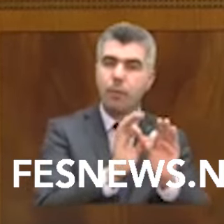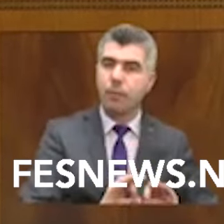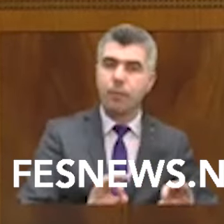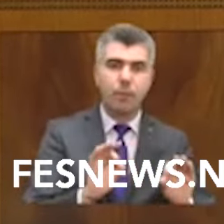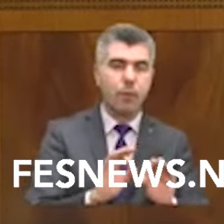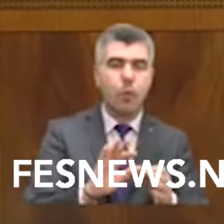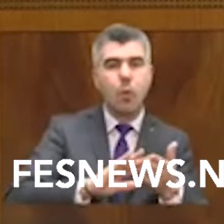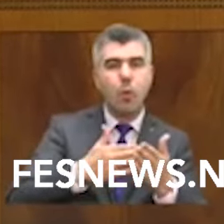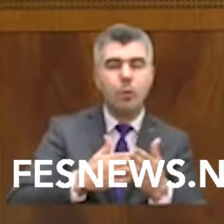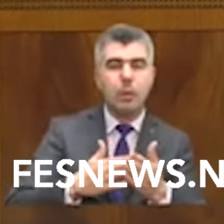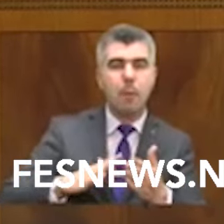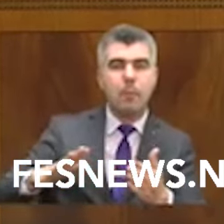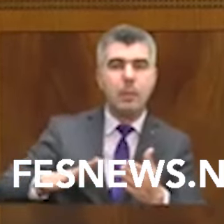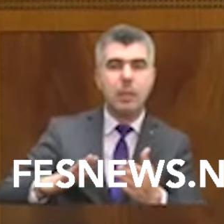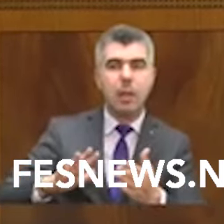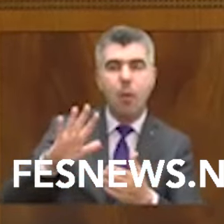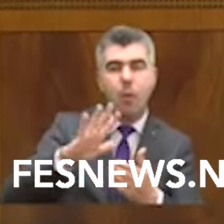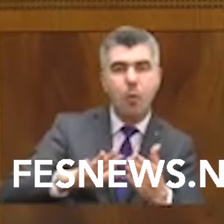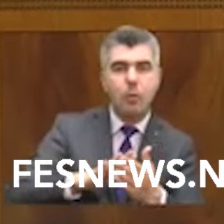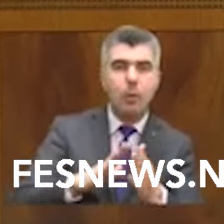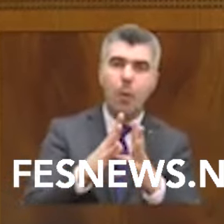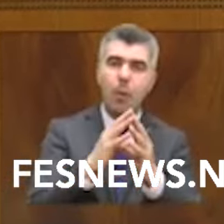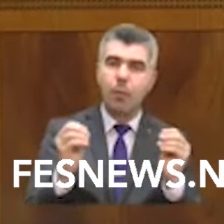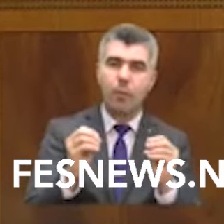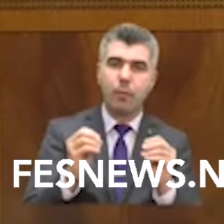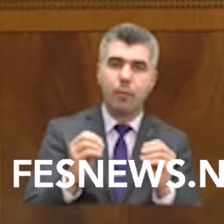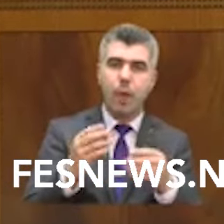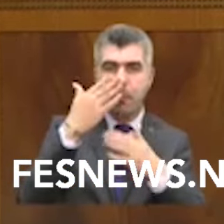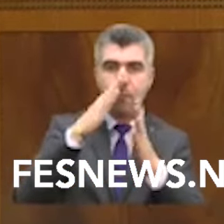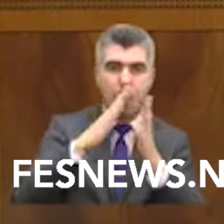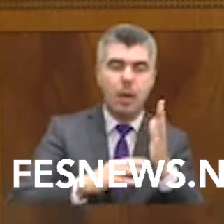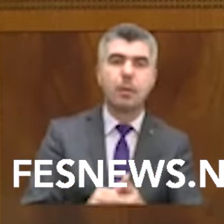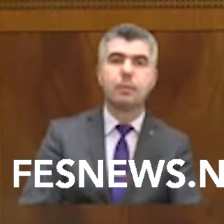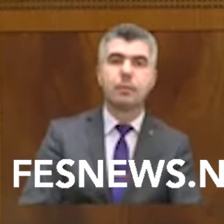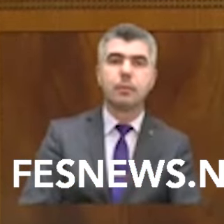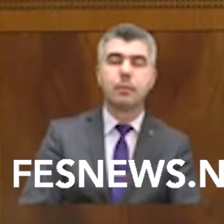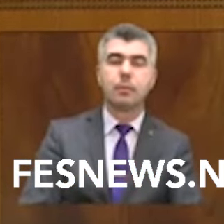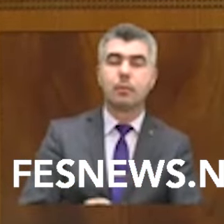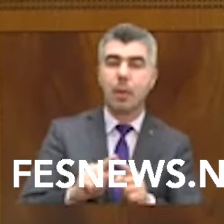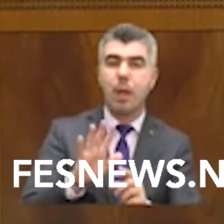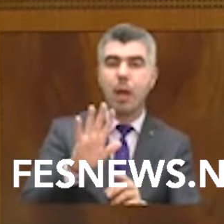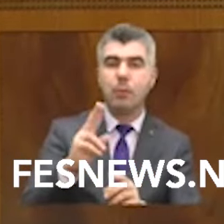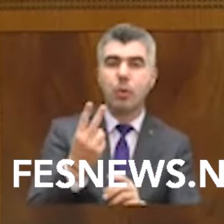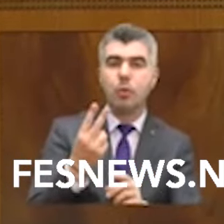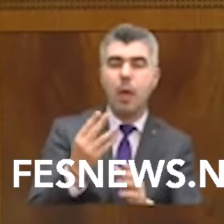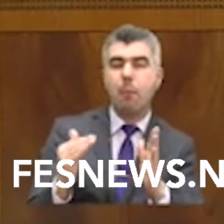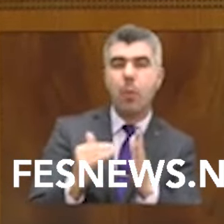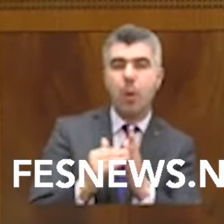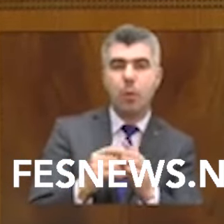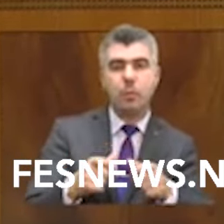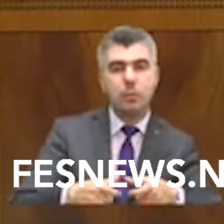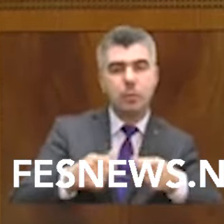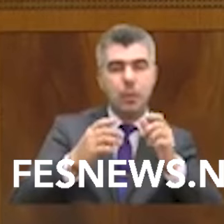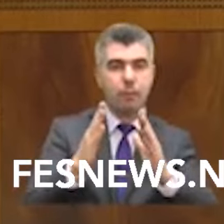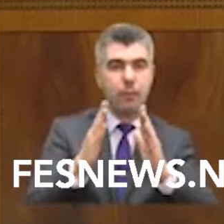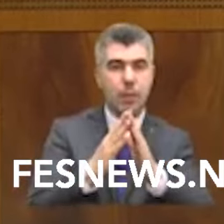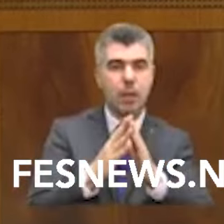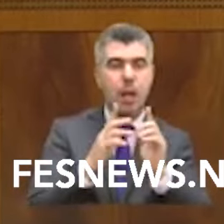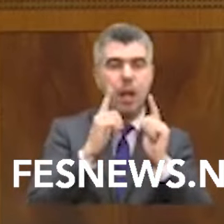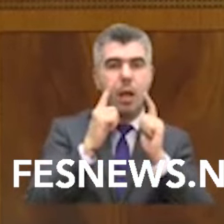المدن المغربية مدن بدون صفيح. وبخصوص العرض ديال السكن الاجتماعي 250 ألف درهم، هذا العرض لاحظنا فيه مجموعة